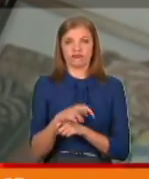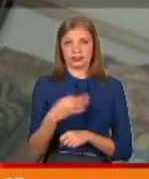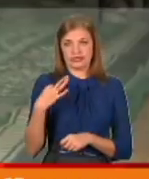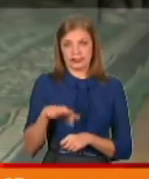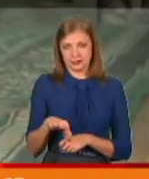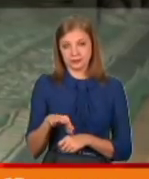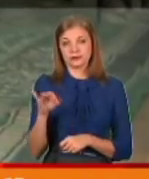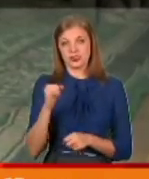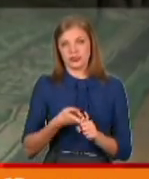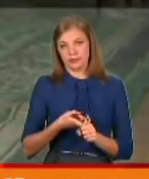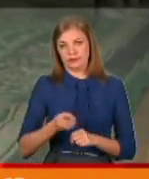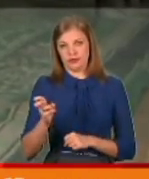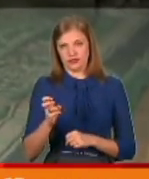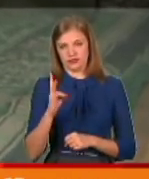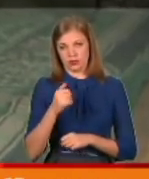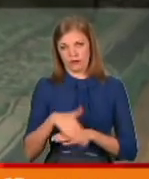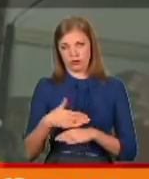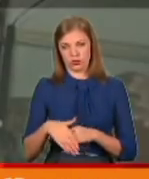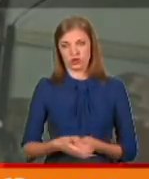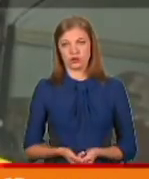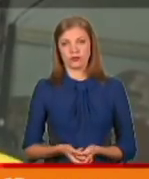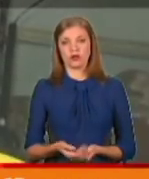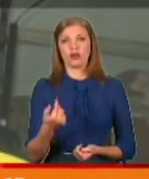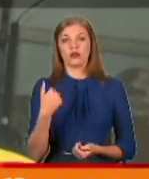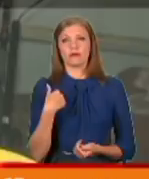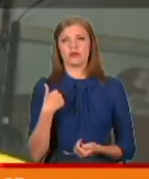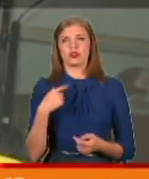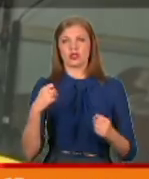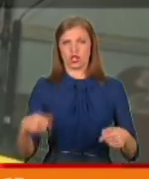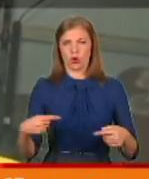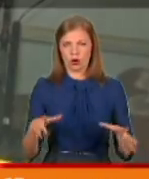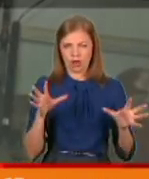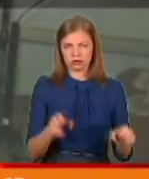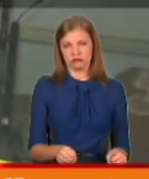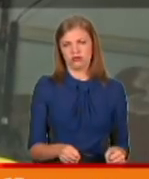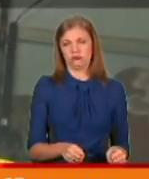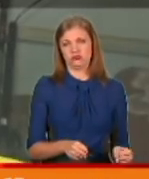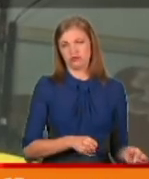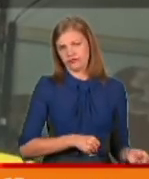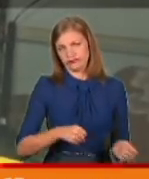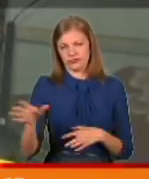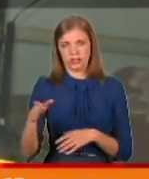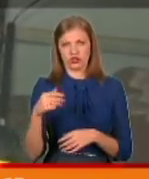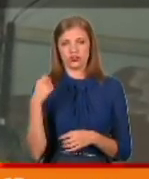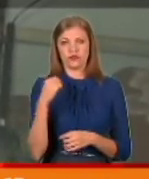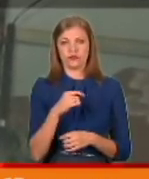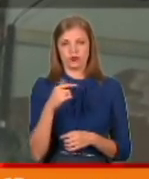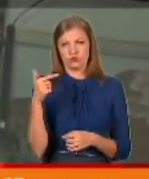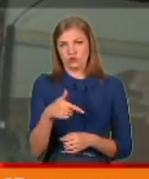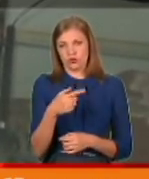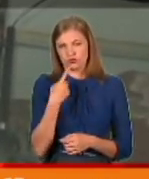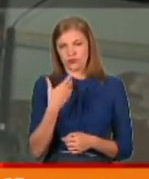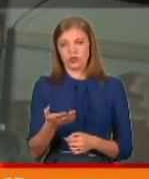пасинок Георгія та випхав немічного на вулицю. Мене схватив за коляску, витащив звідси, грубо